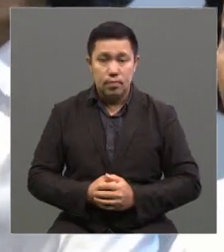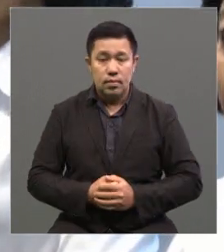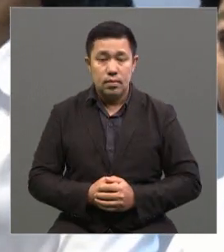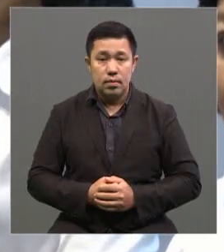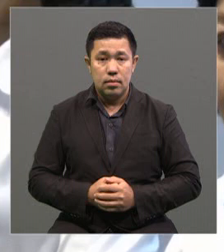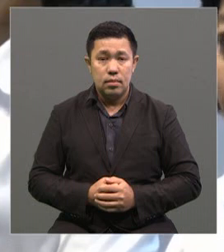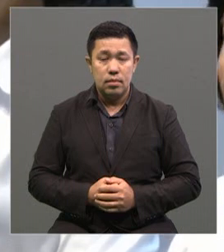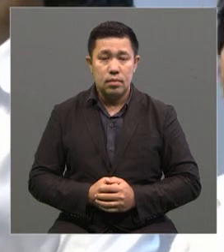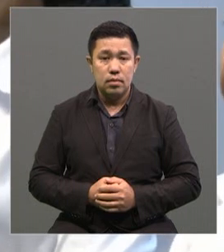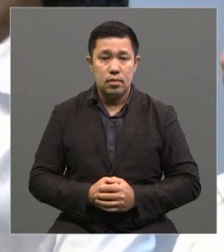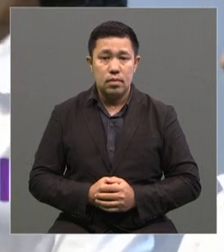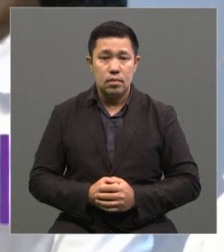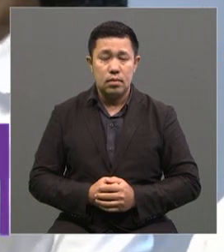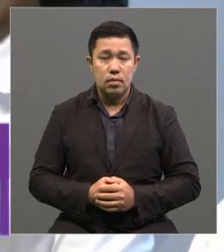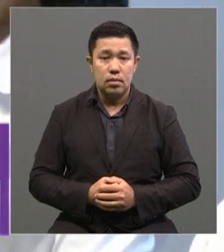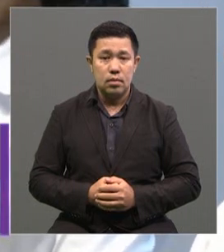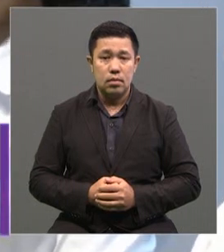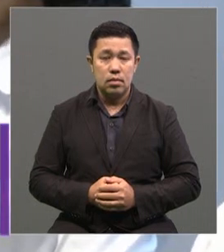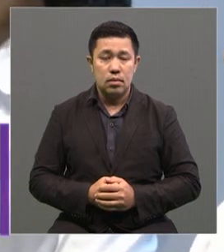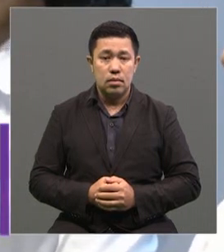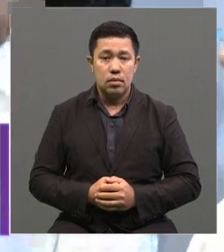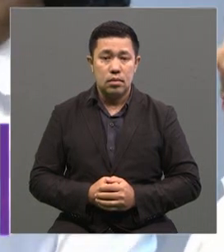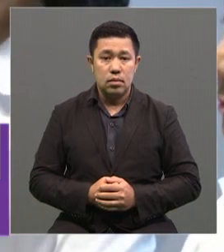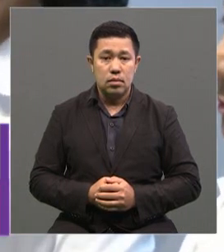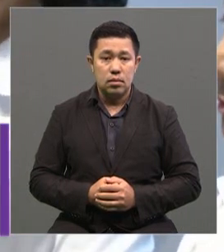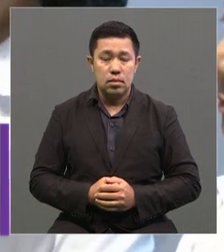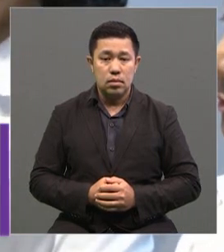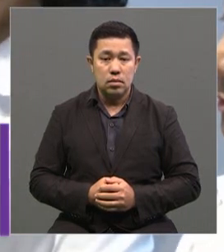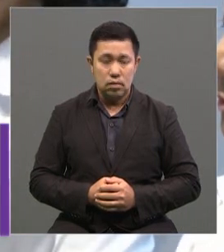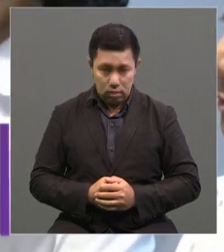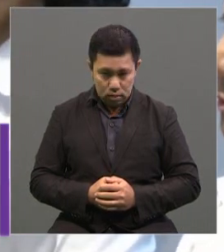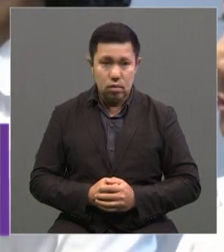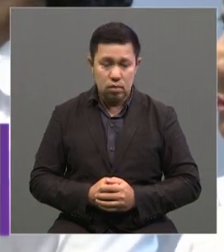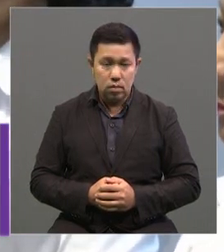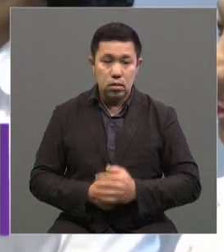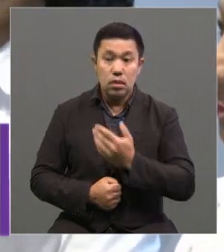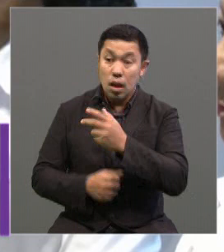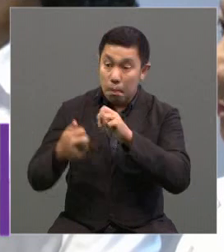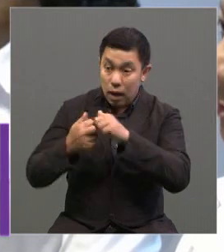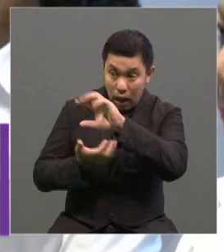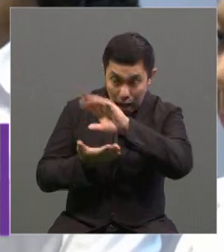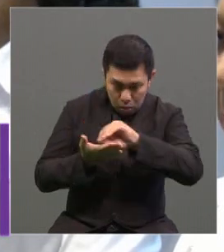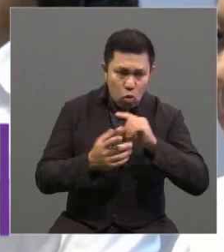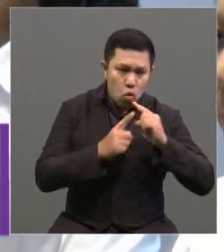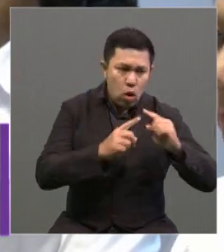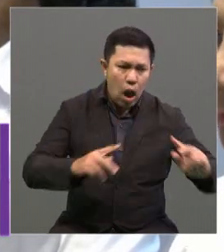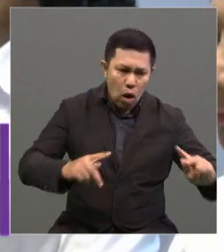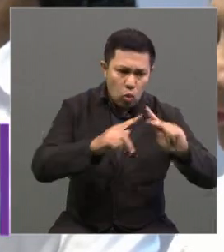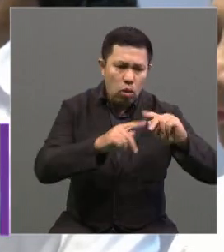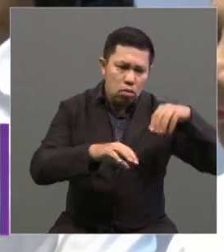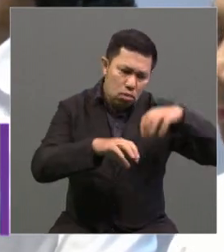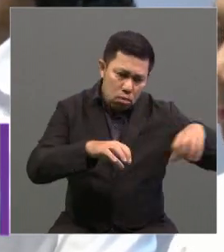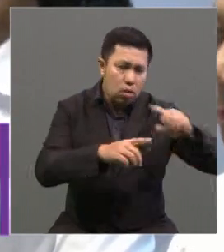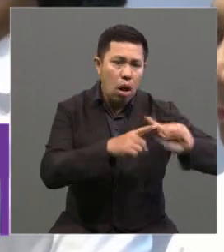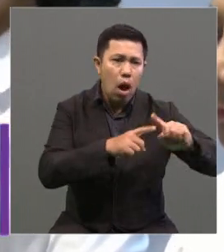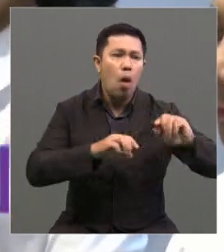จะสร้างคณะทำงานมาของทุกๆกระทรวงและหน่วยงานรัฐที่เกี่ยวข้องด้วยนะครับเพื่อพยายามที่จะแก้ไขปัญหาให้ได้ภ